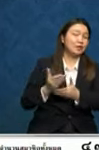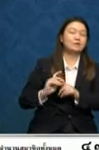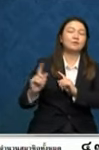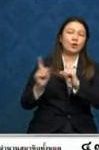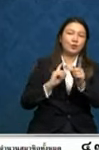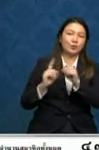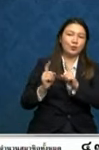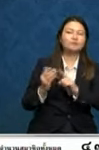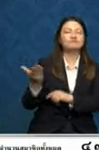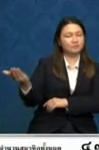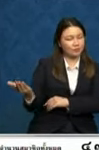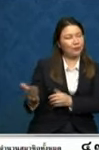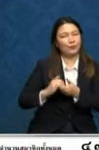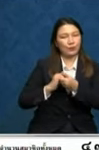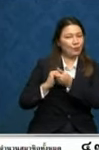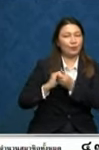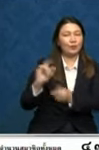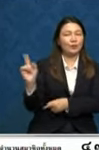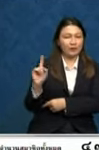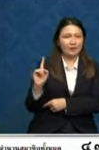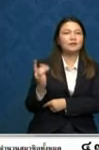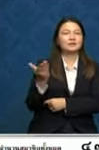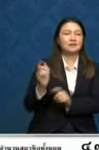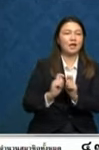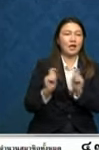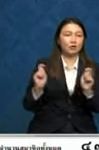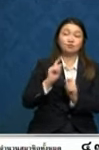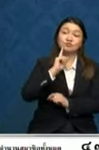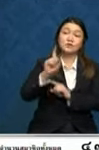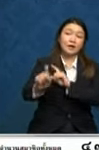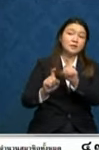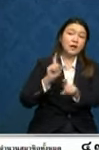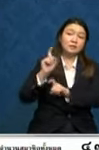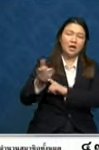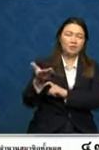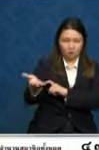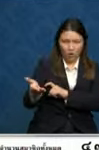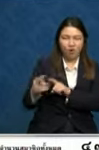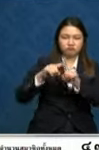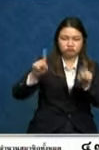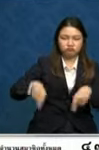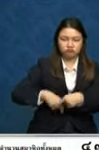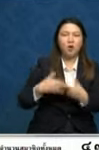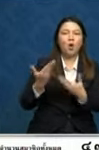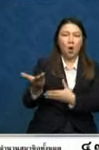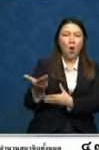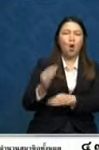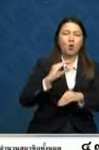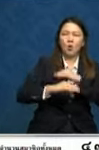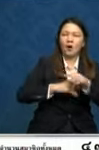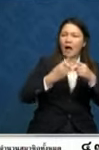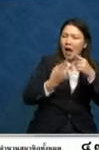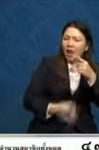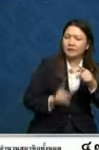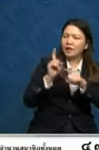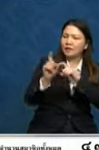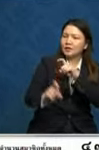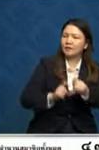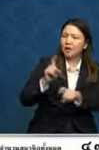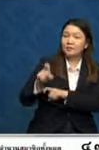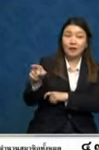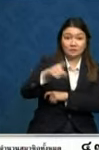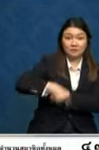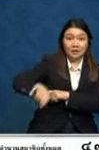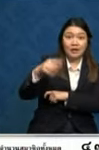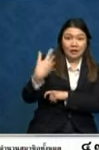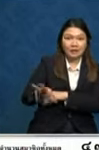ที่อบอุ่นมากครับท่านประธานทางอนุกรรมการได้มีการถามและขอข้อมูลเพิ่มเติมมาประมาณ 30-40 โครงการครับท่านเชื่อไหมครับว่าเร